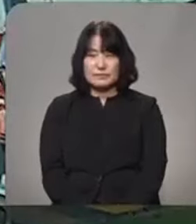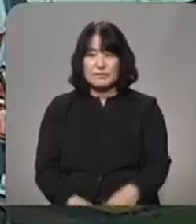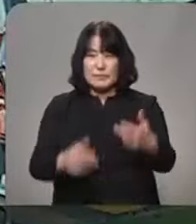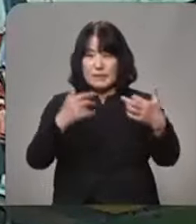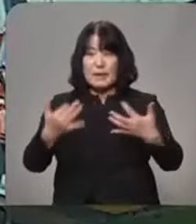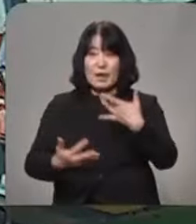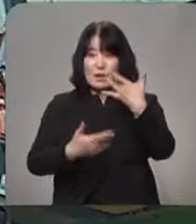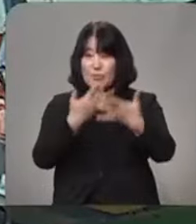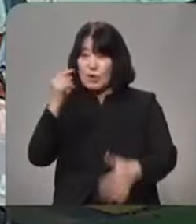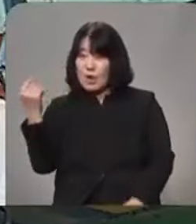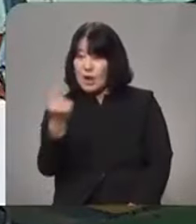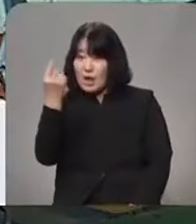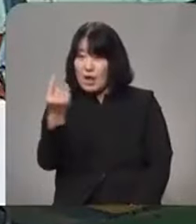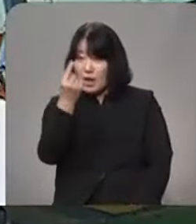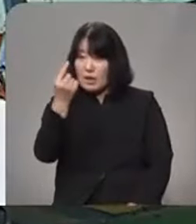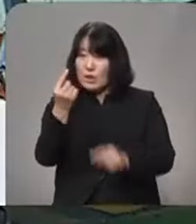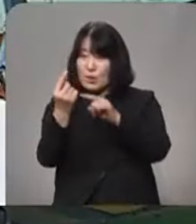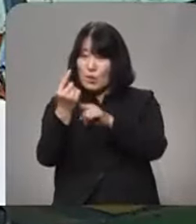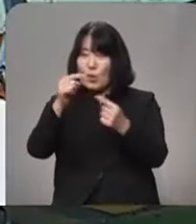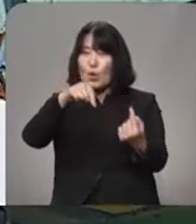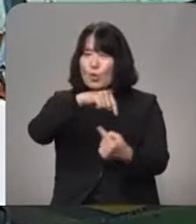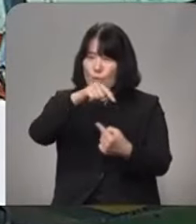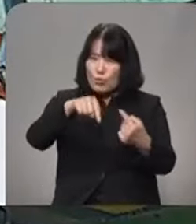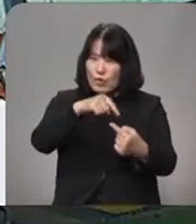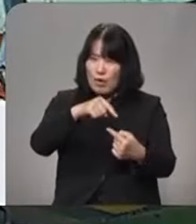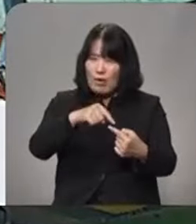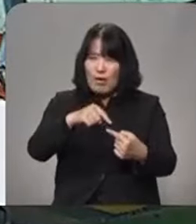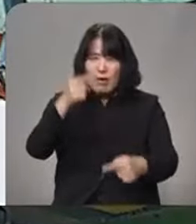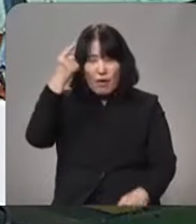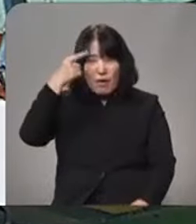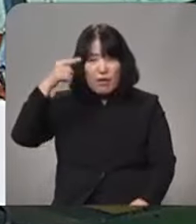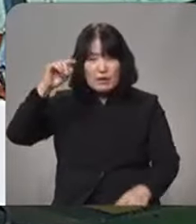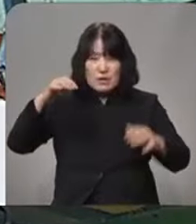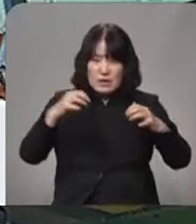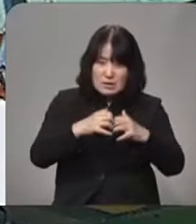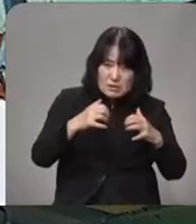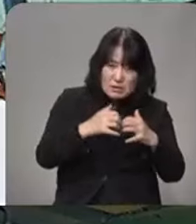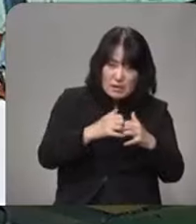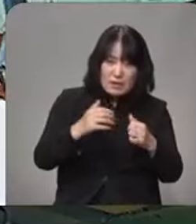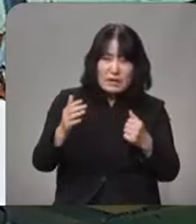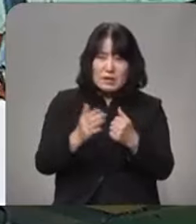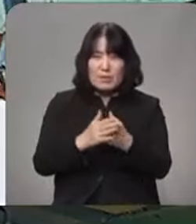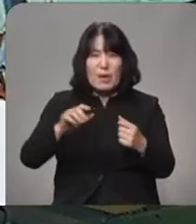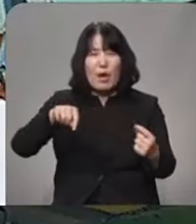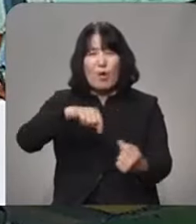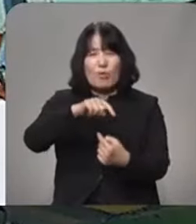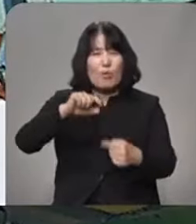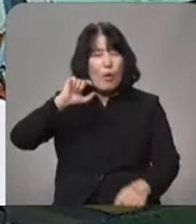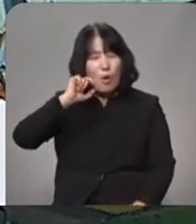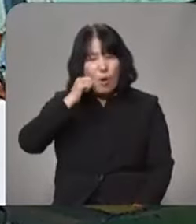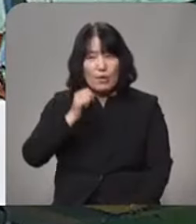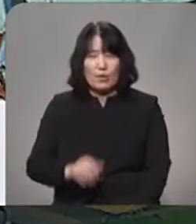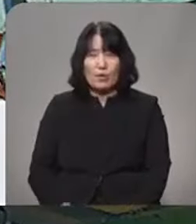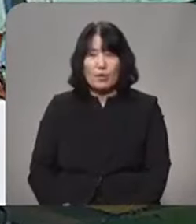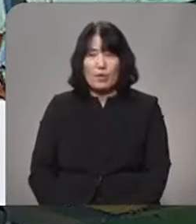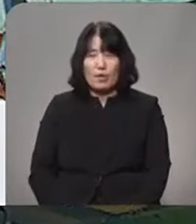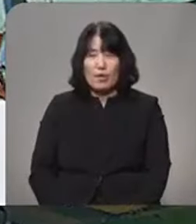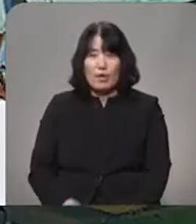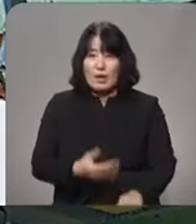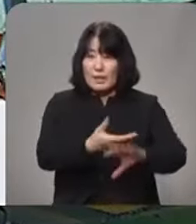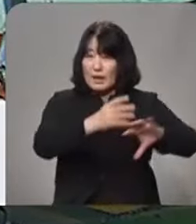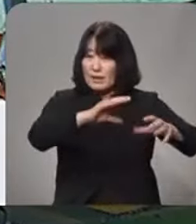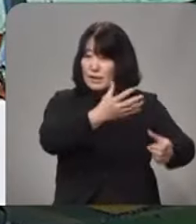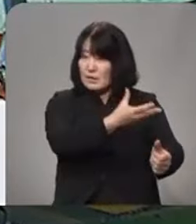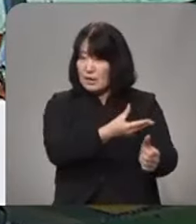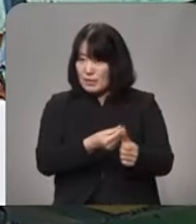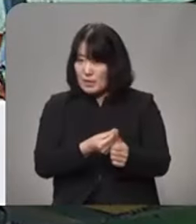산불 진화 헬기 운영이 러시아 우크라이나 전쟁 장기화로 갈수록 어려워지고 있습니다. 대안으로 해외에서 헬기를 빌리는 방안이